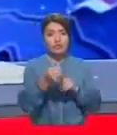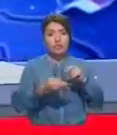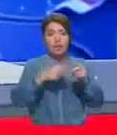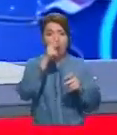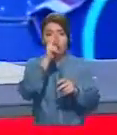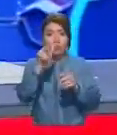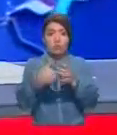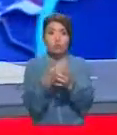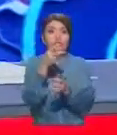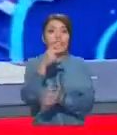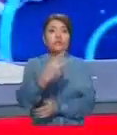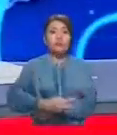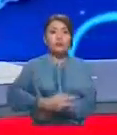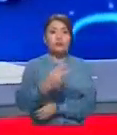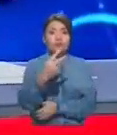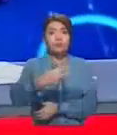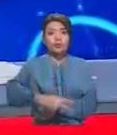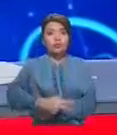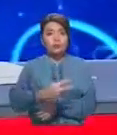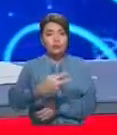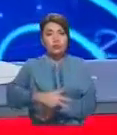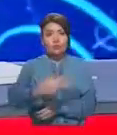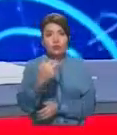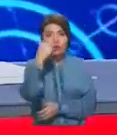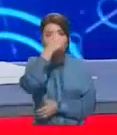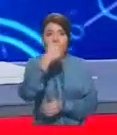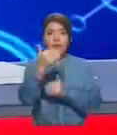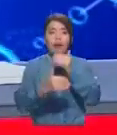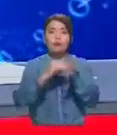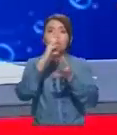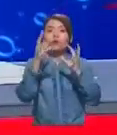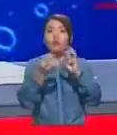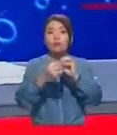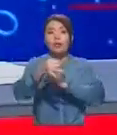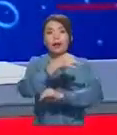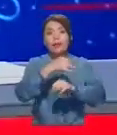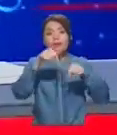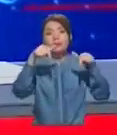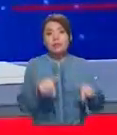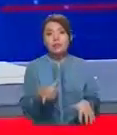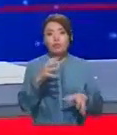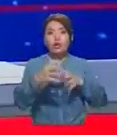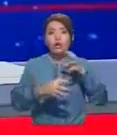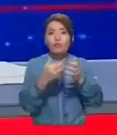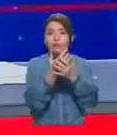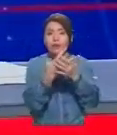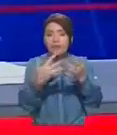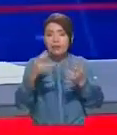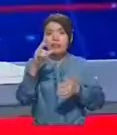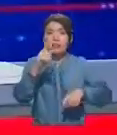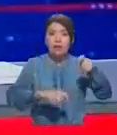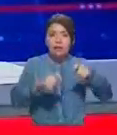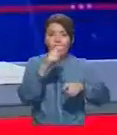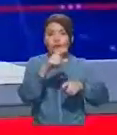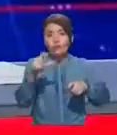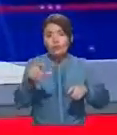шарада 2023-2033 жылдарға арналған даму тұжырымдамасы талқыланып қабылданады. Оған әлемнің бірнеше елінен делегаттар және